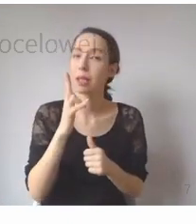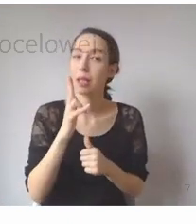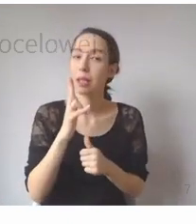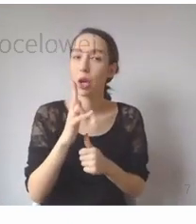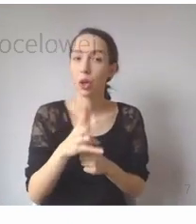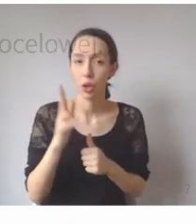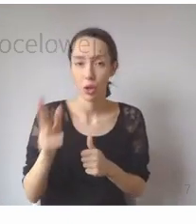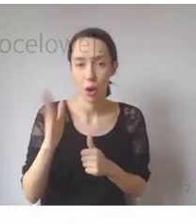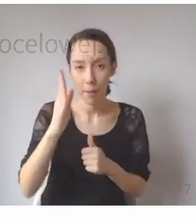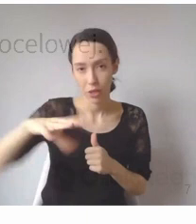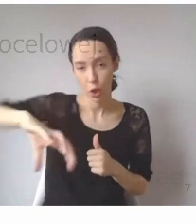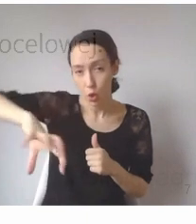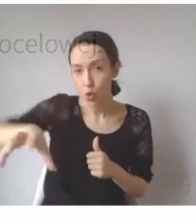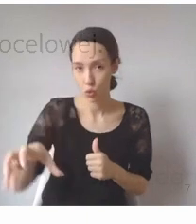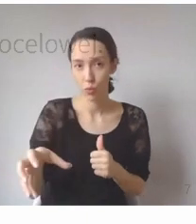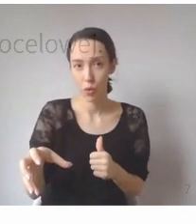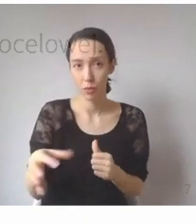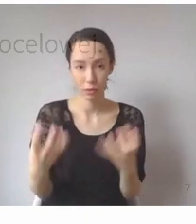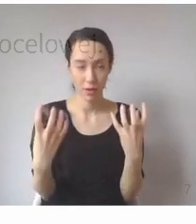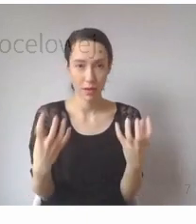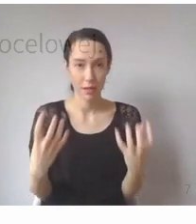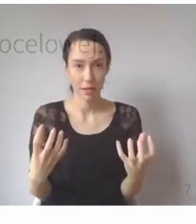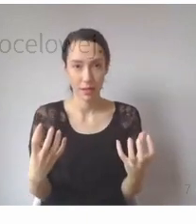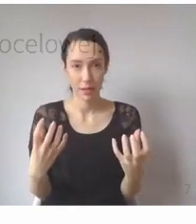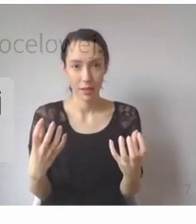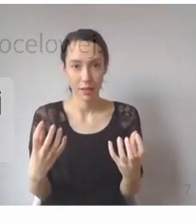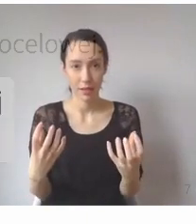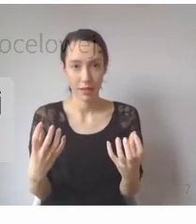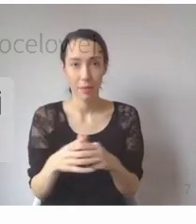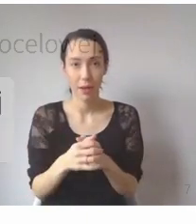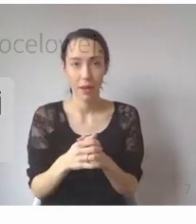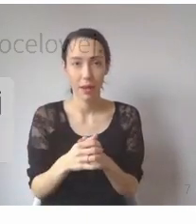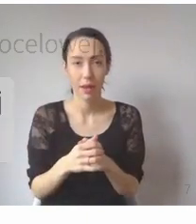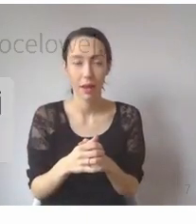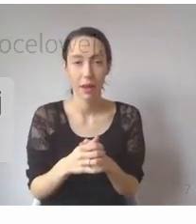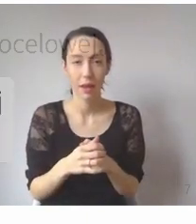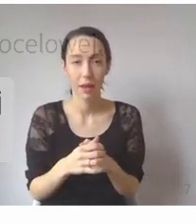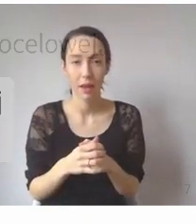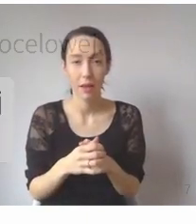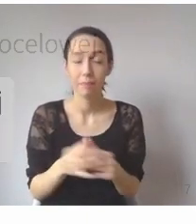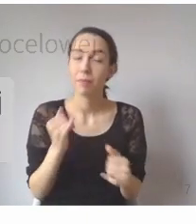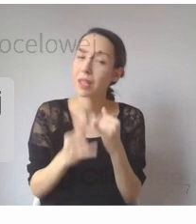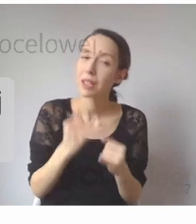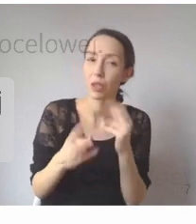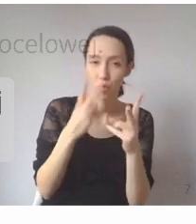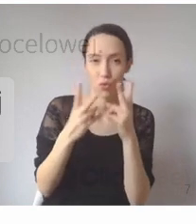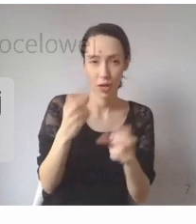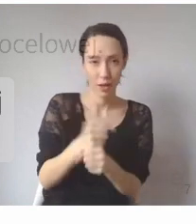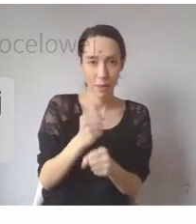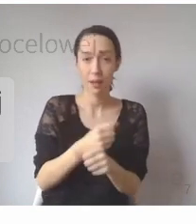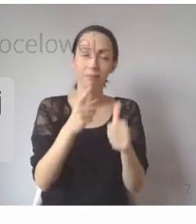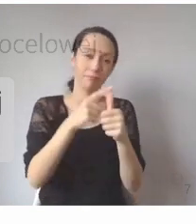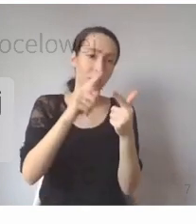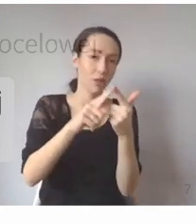grupą docelową? No, jeżeli szukacie swojej pracy, swojej, nie wiem, na przykład pierwszej, drugiej czy tam trzeciej pracy,